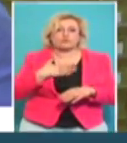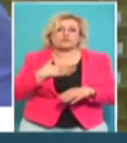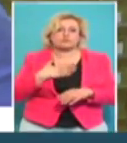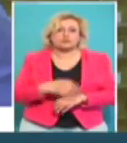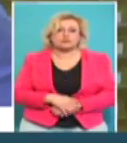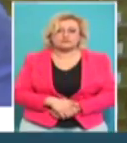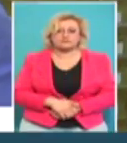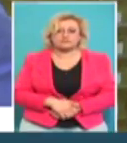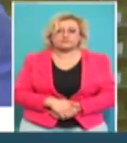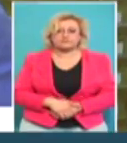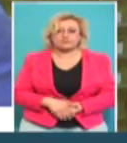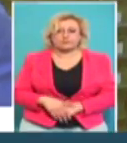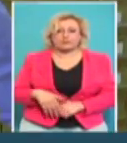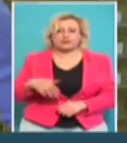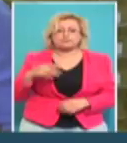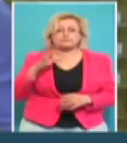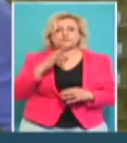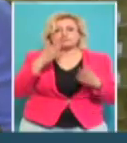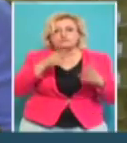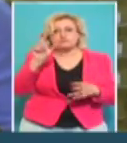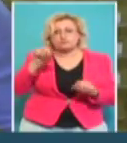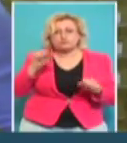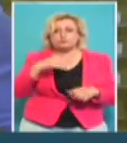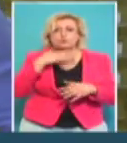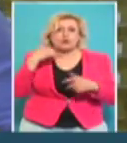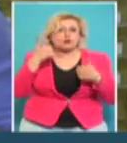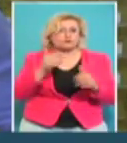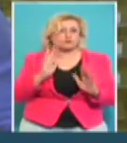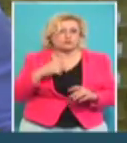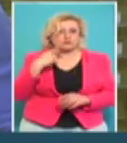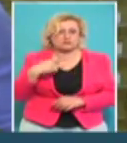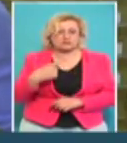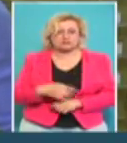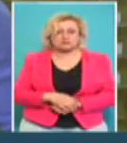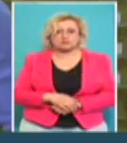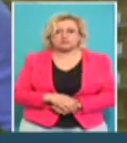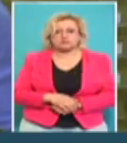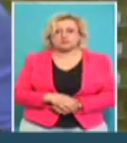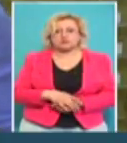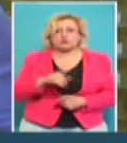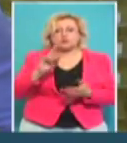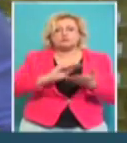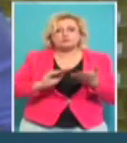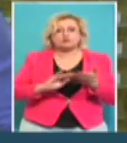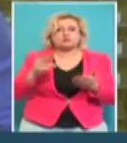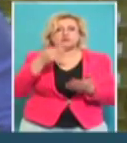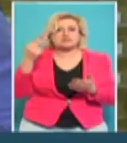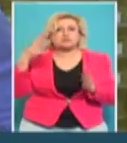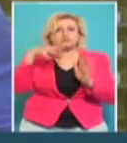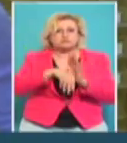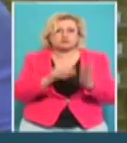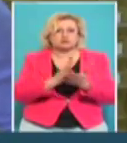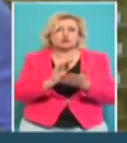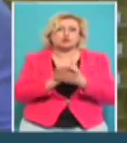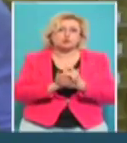шығармашылығына келер болсақ, өлеңдерін оқып шыққан кезде өзіңіз де түсінесіз, өмірдегі негізгі ең басты деген құндылықтарға көбірек